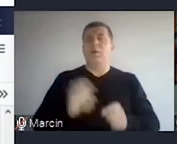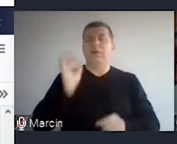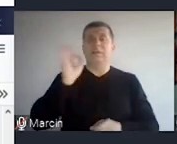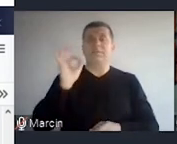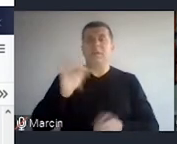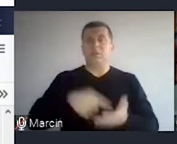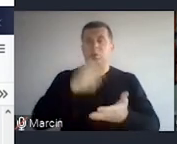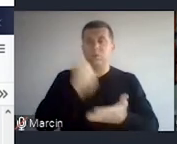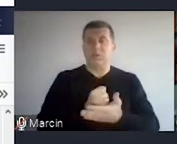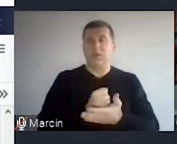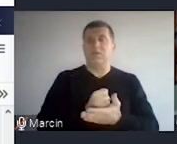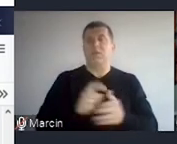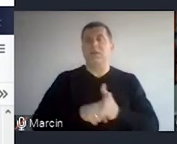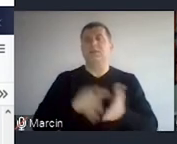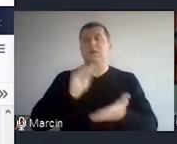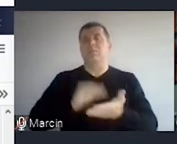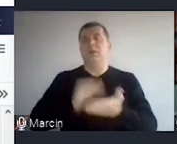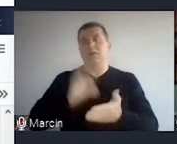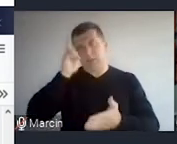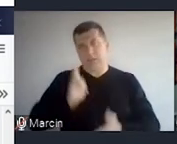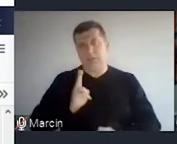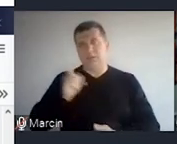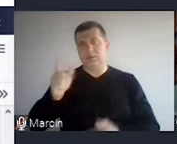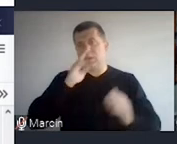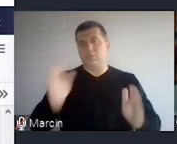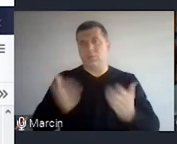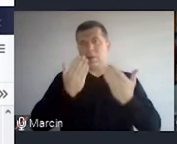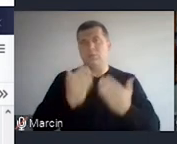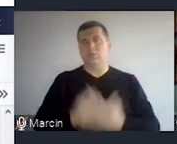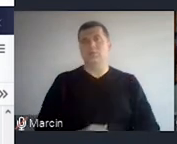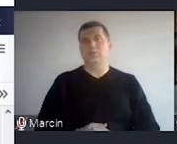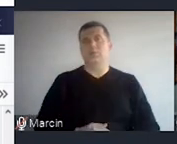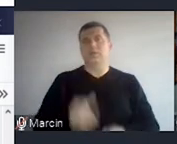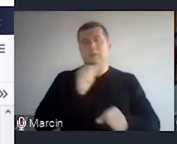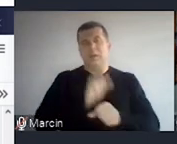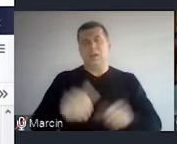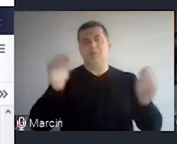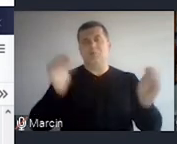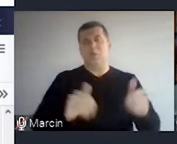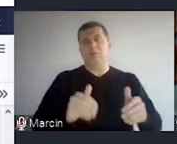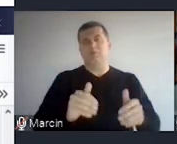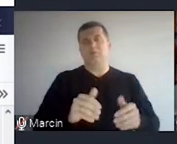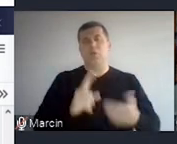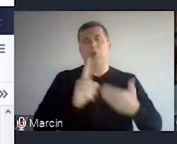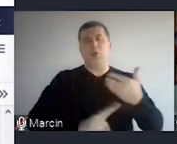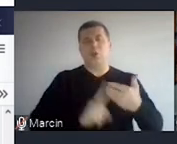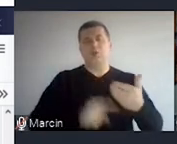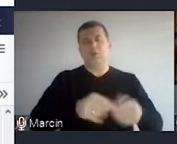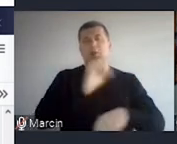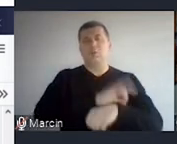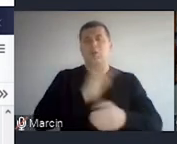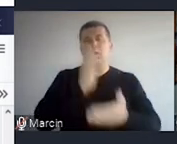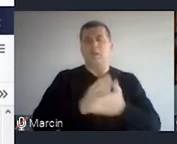specustawa, jak i praktyka instytucji pokazują, że jest możliwe rozliczanie takich